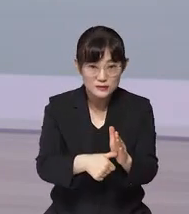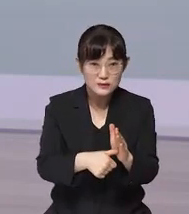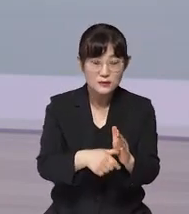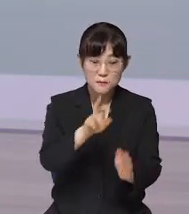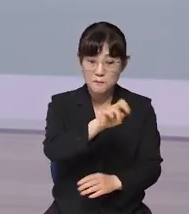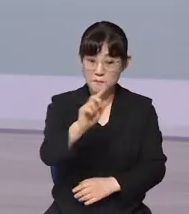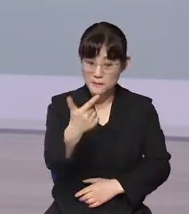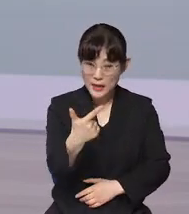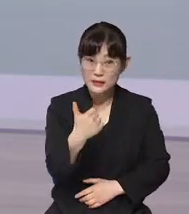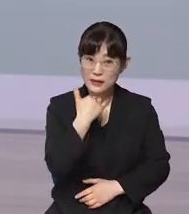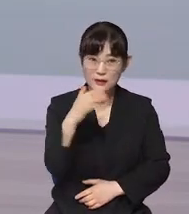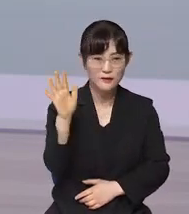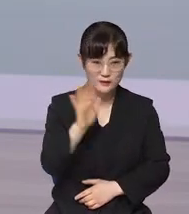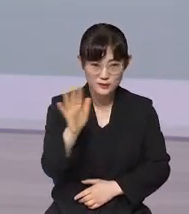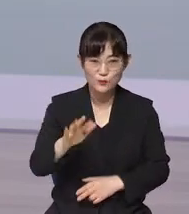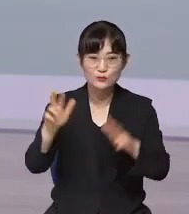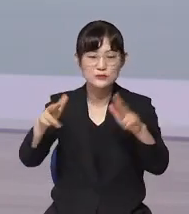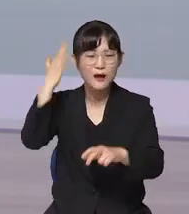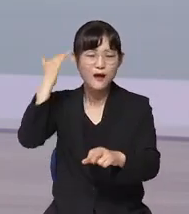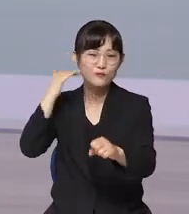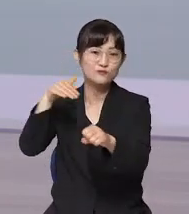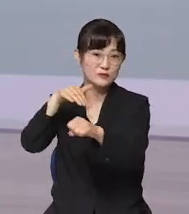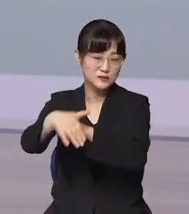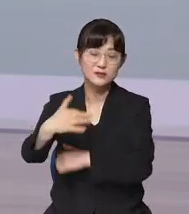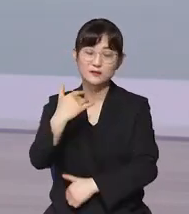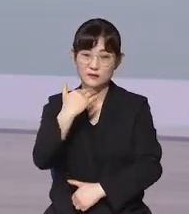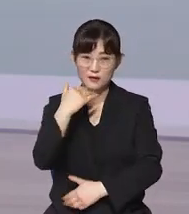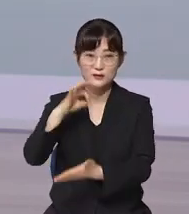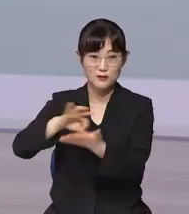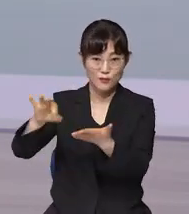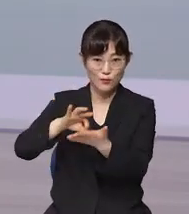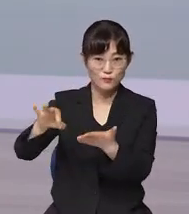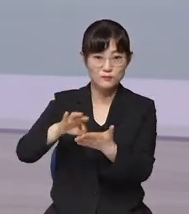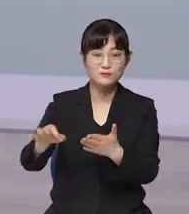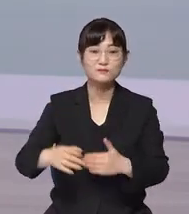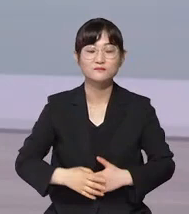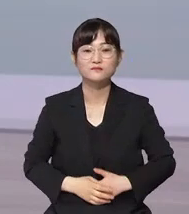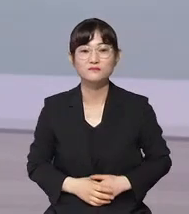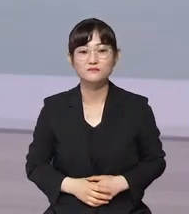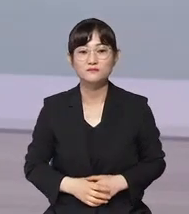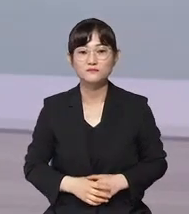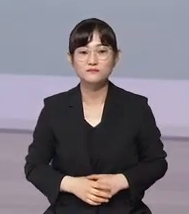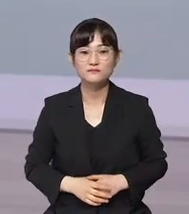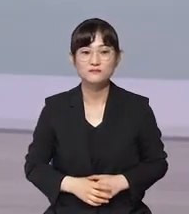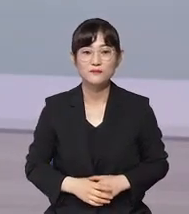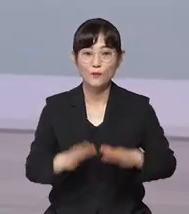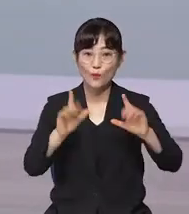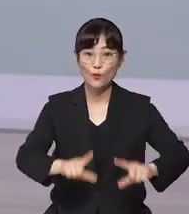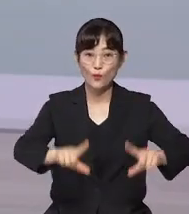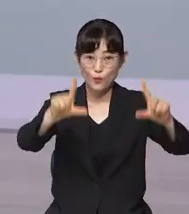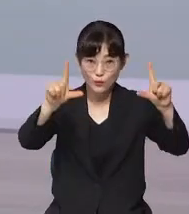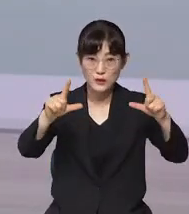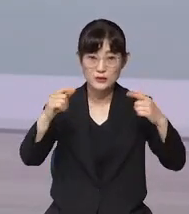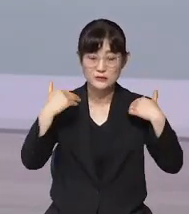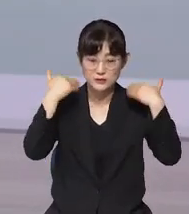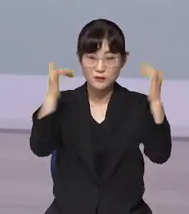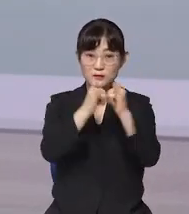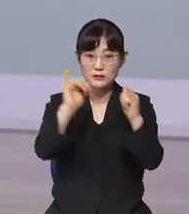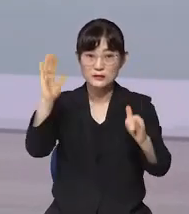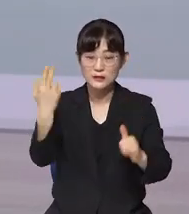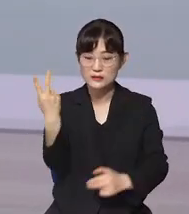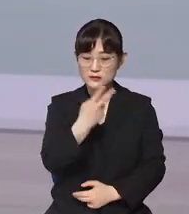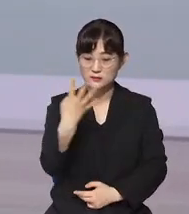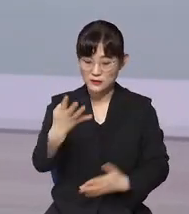아닌 현재 연도에서 출생 연도를 뺀 연나이가 적용됩니다 즉 올해의 성인이 된